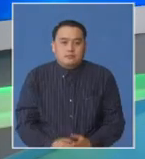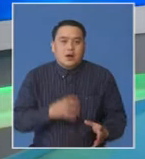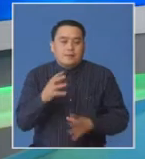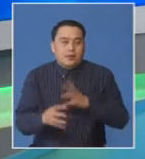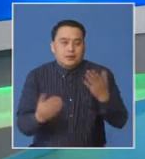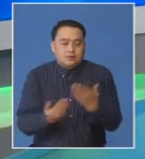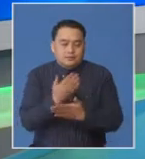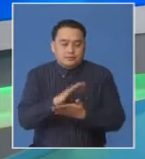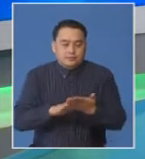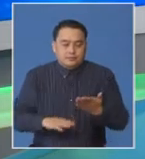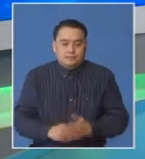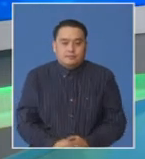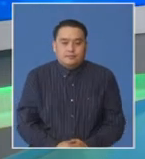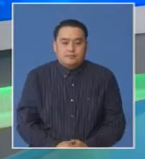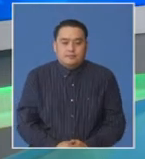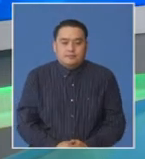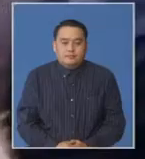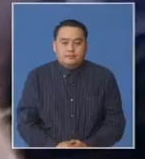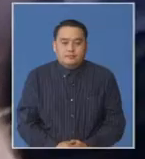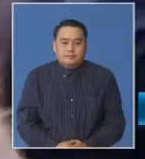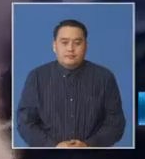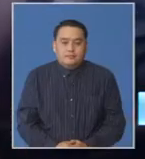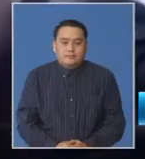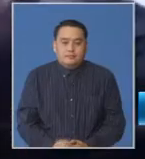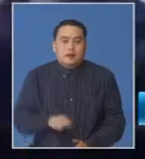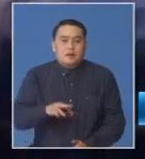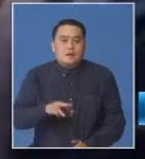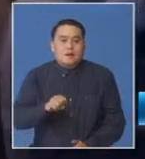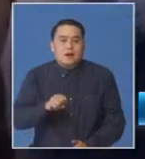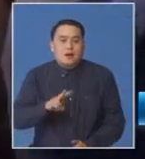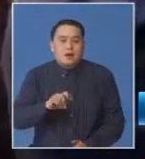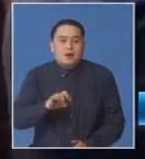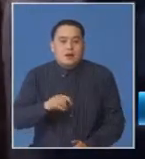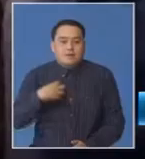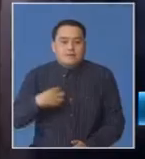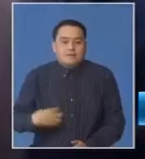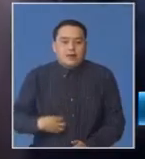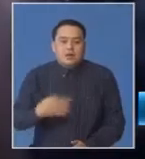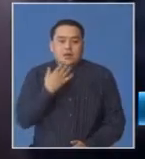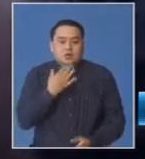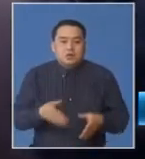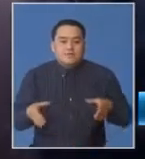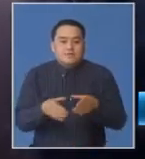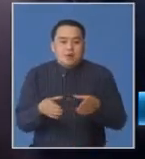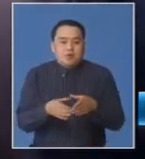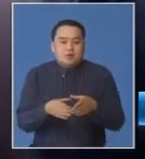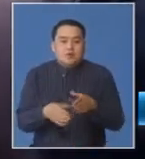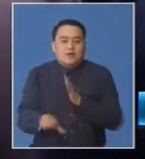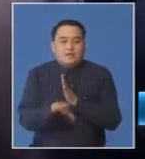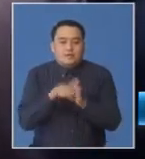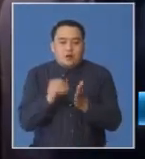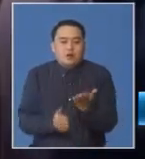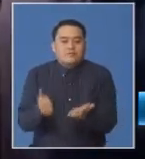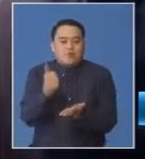Продолжаем выпуск «Событиями в мире». Марин Ле Пен переизбрана главой французского национального фронта на второй день съезда